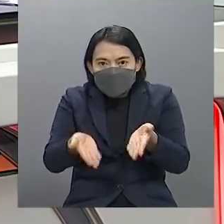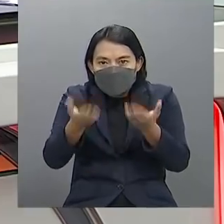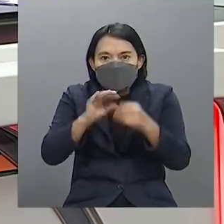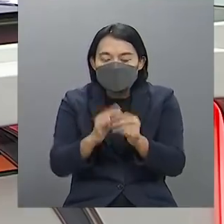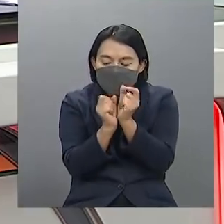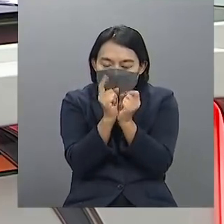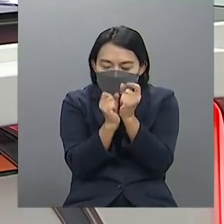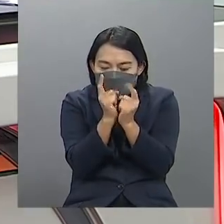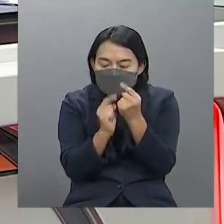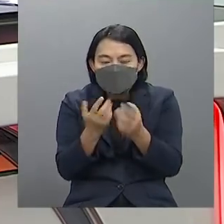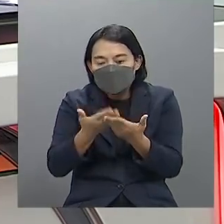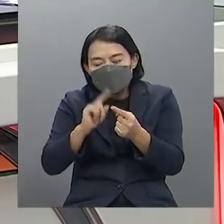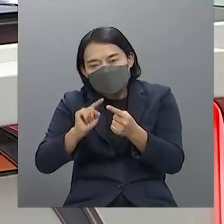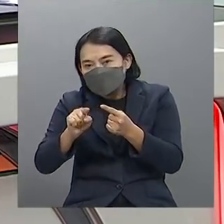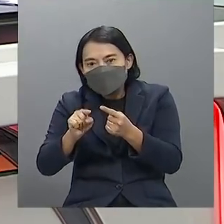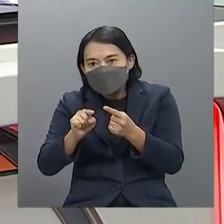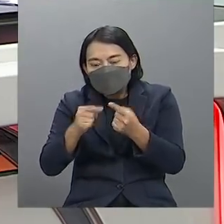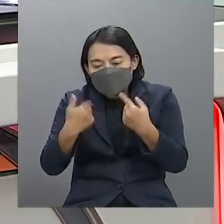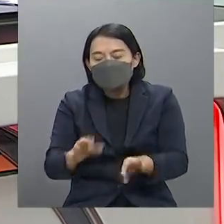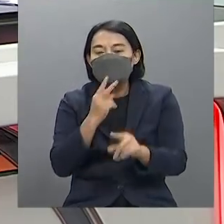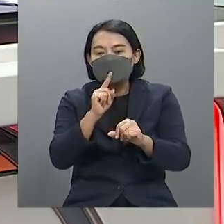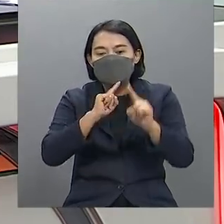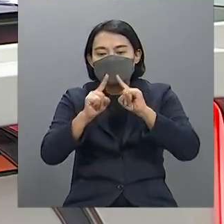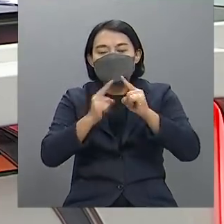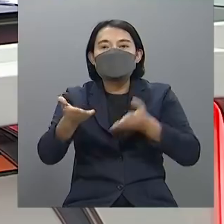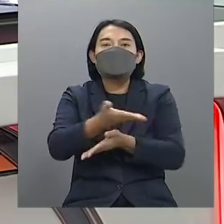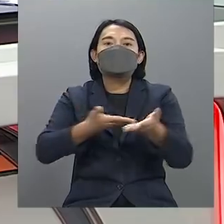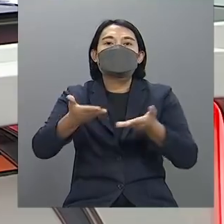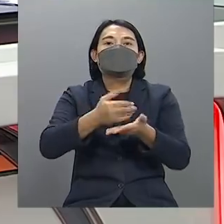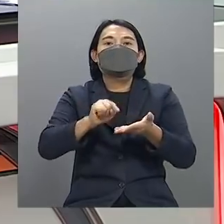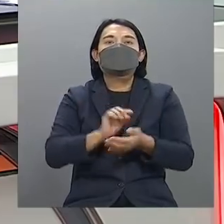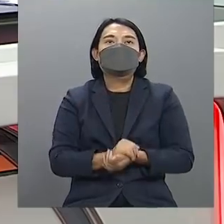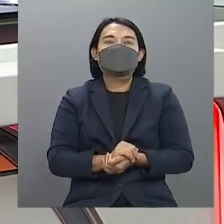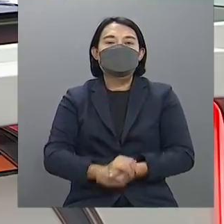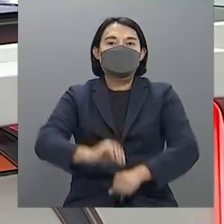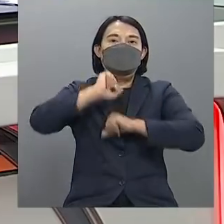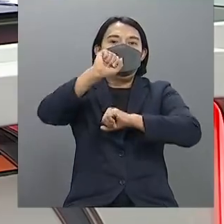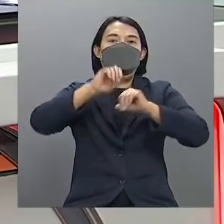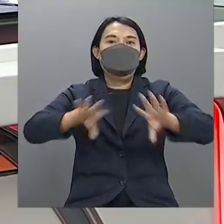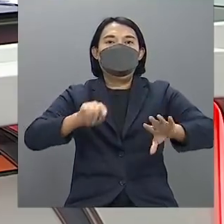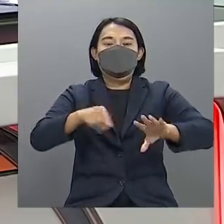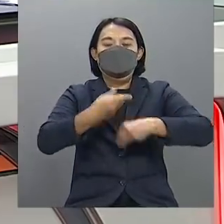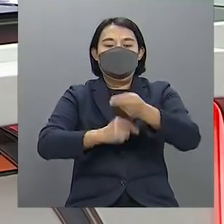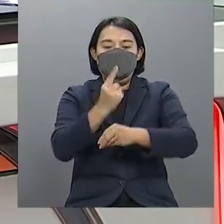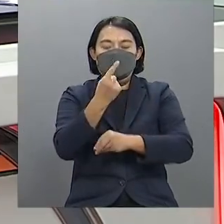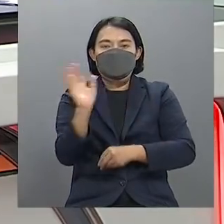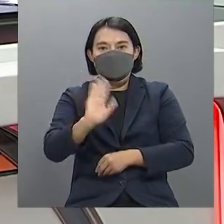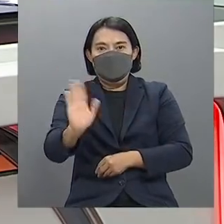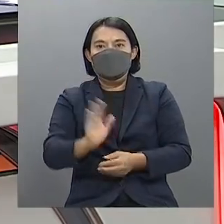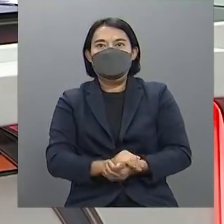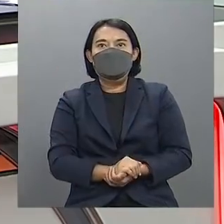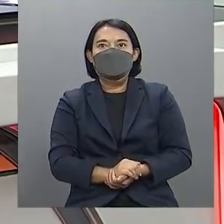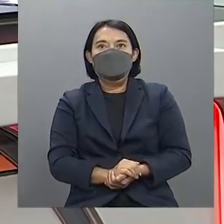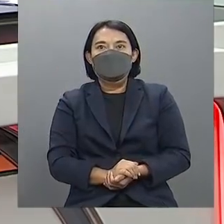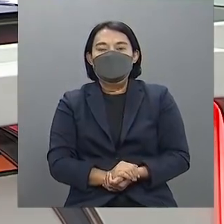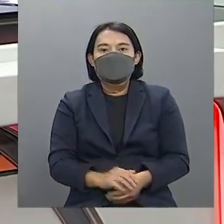ยตอนนี้ต้องเอาราคามาคุยกับกรมการค้าภายในก่อนไม่ใช่ว่าจะประกาศราคาใหม่แล้วก็ขึ้นกันได้เลยทีเดียวเป็นปัญหาที่สะสมอยู่ใน